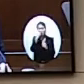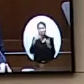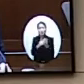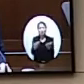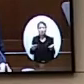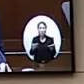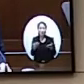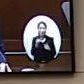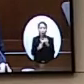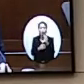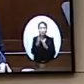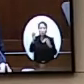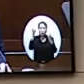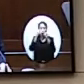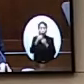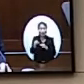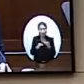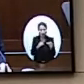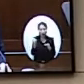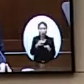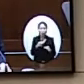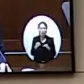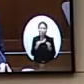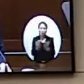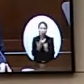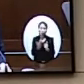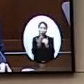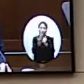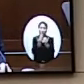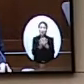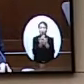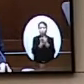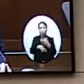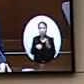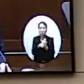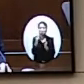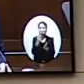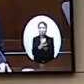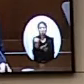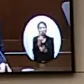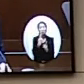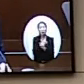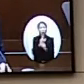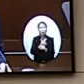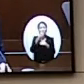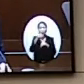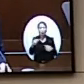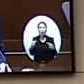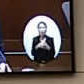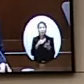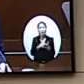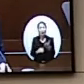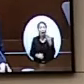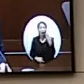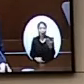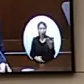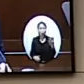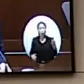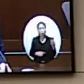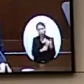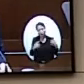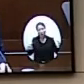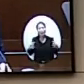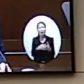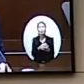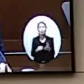회부된 안동시 전통시장 및 상점과 육성을 위한 조례 일부 개정조례안 등 9건을 포함한 총 23건의